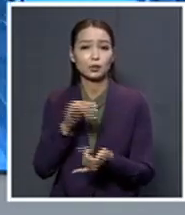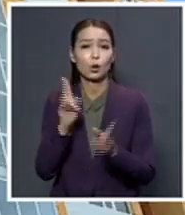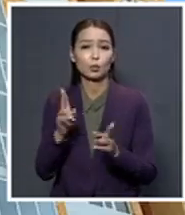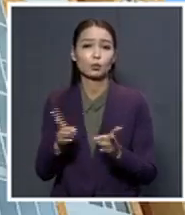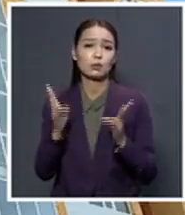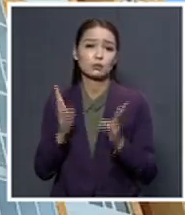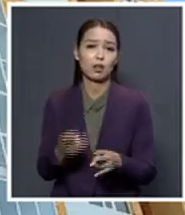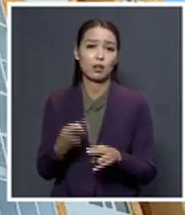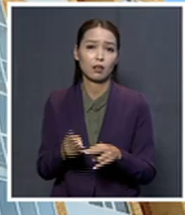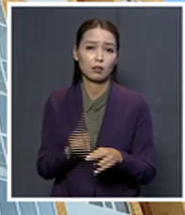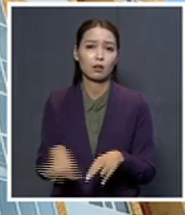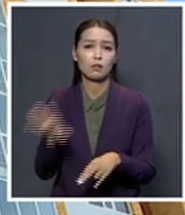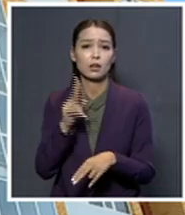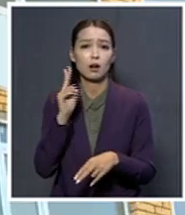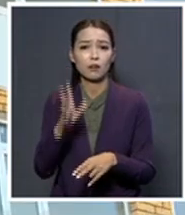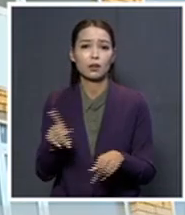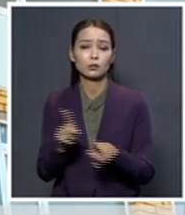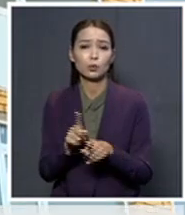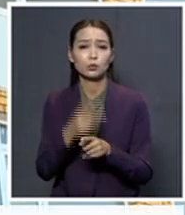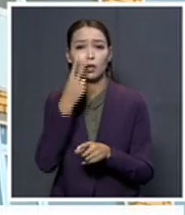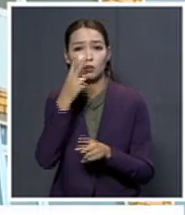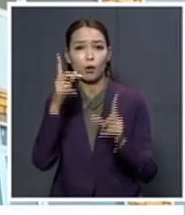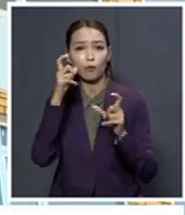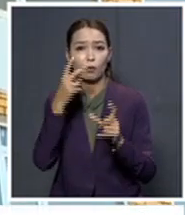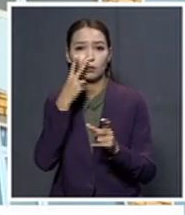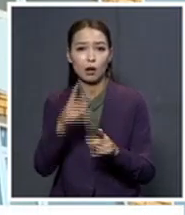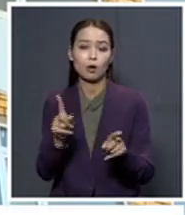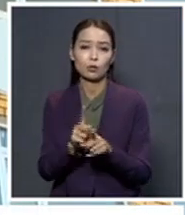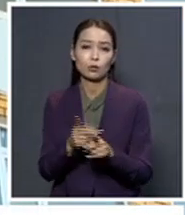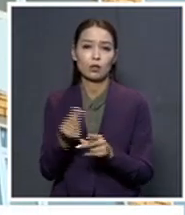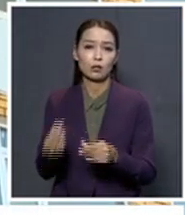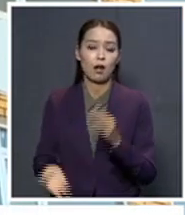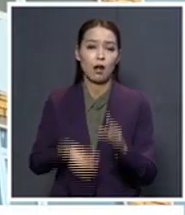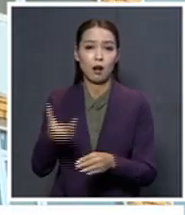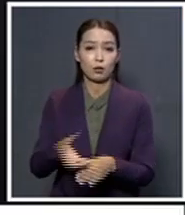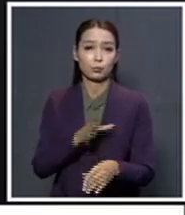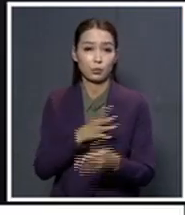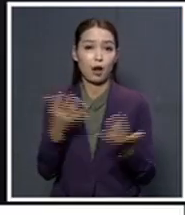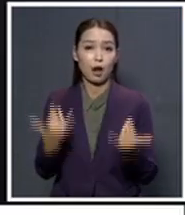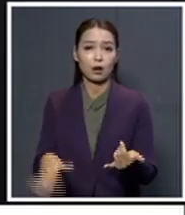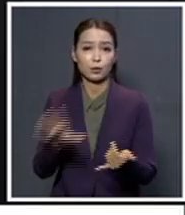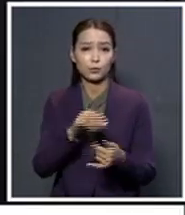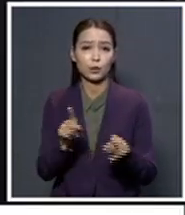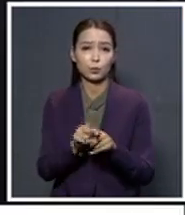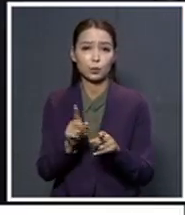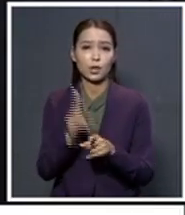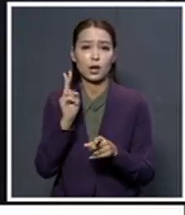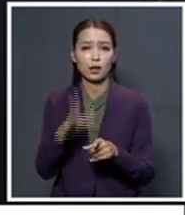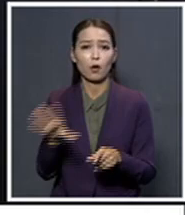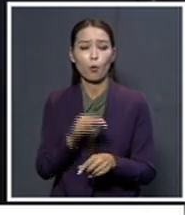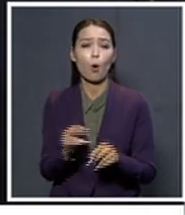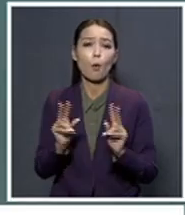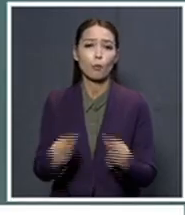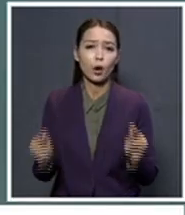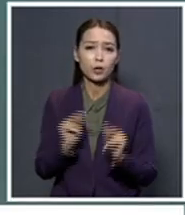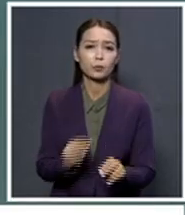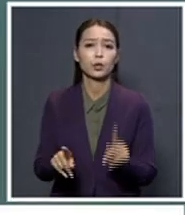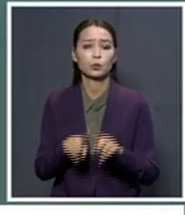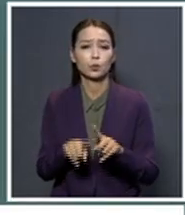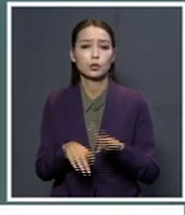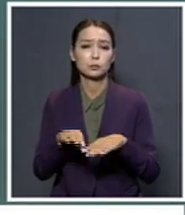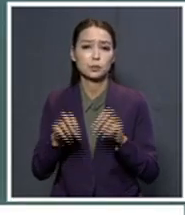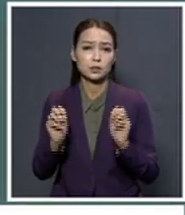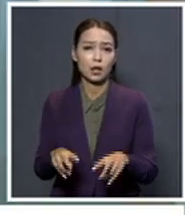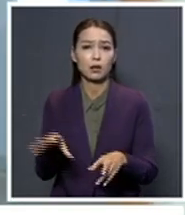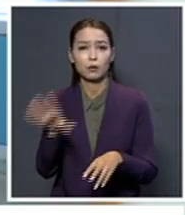шеккендер пәтердің құр суретін көріп қана қолма-қол ақшасын санап берген. Алданғандардың қатарында кәсіпкерлер, мұғалімдер, мемлекеттік қызметкерлер де